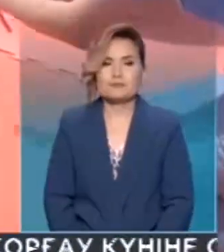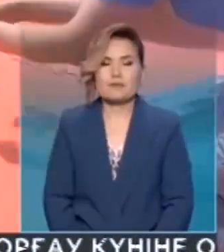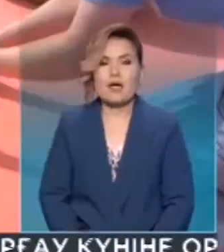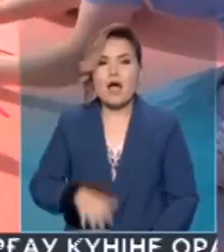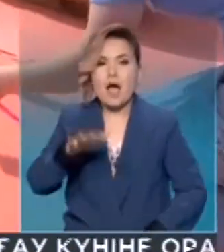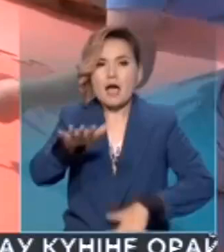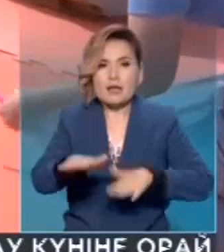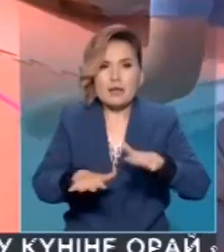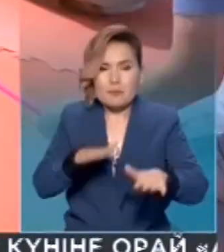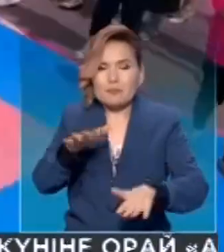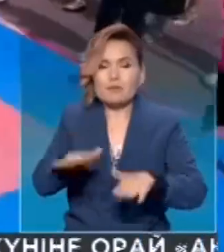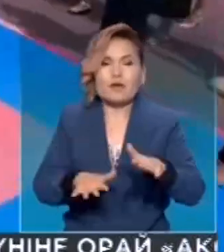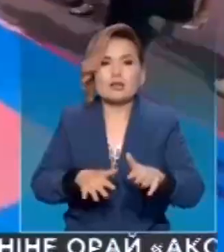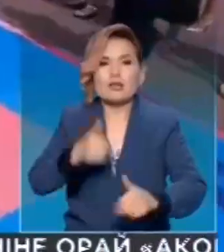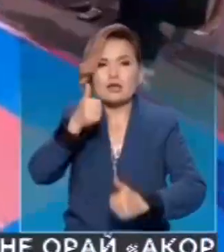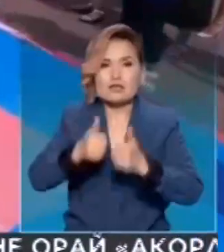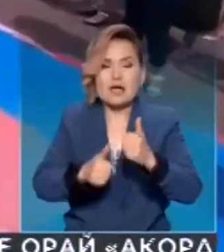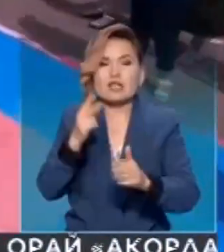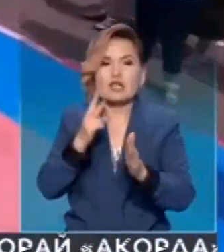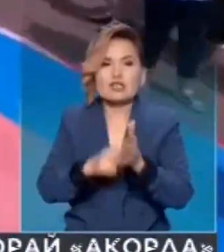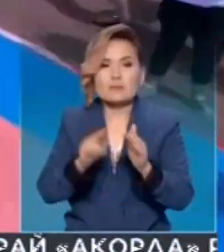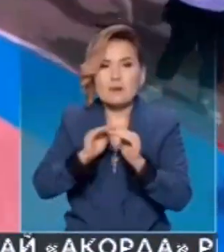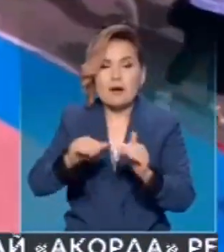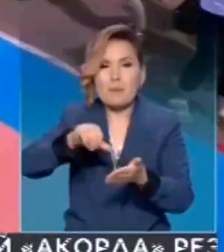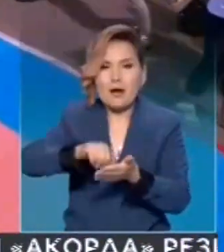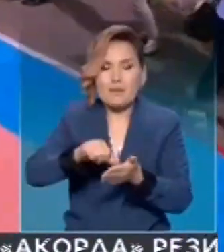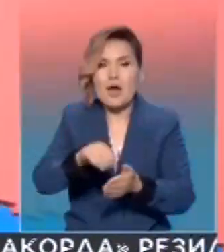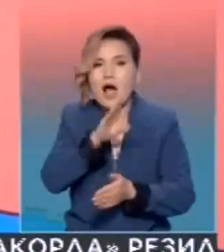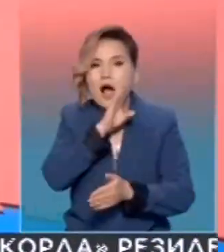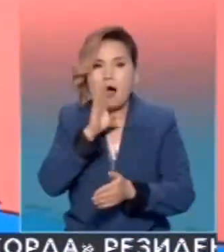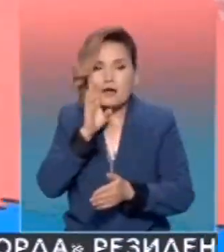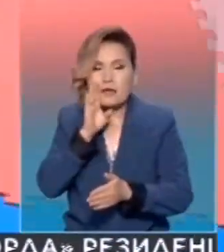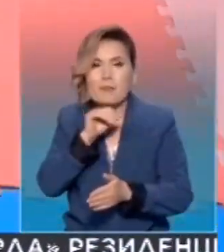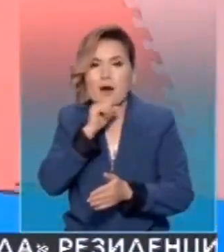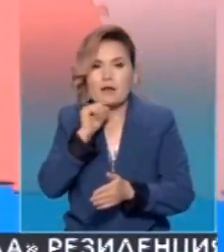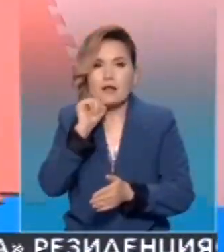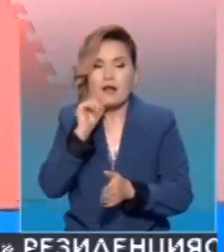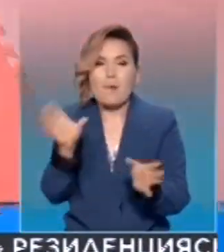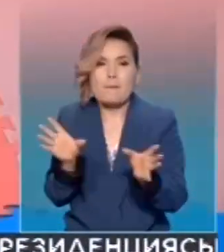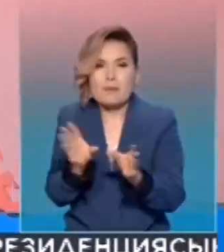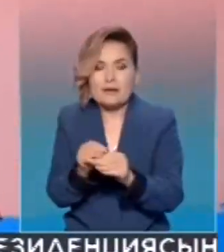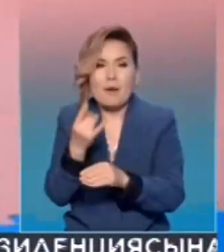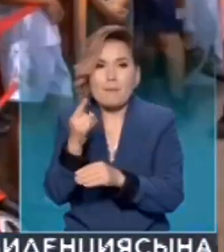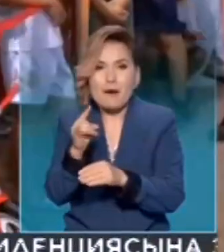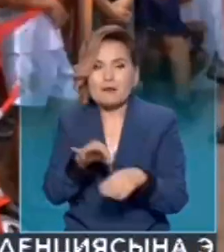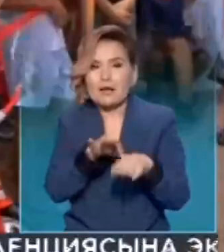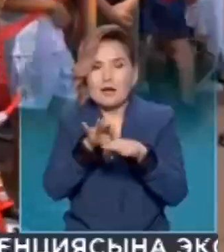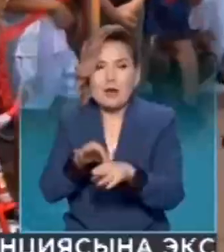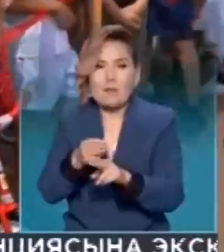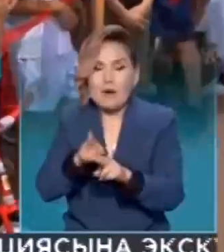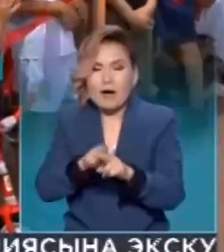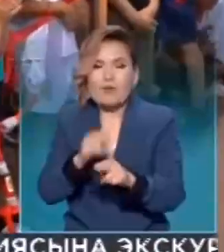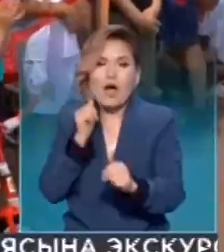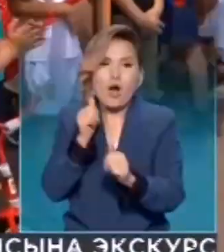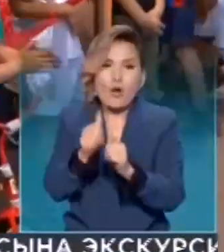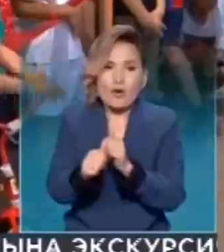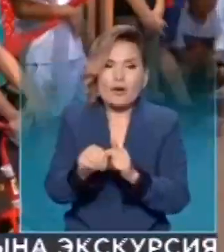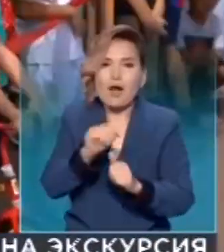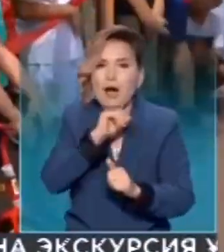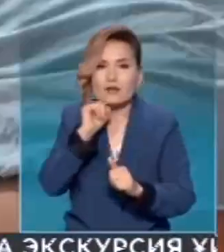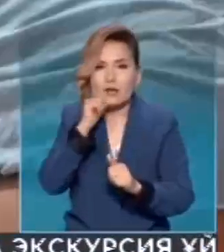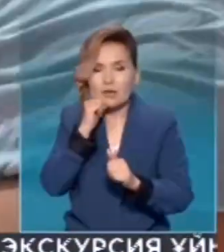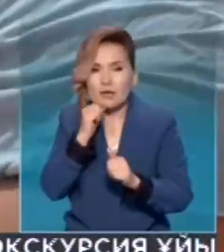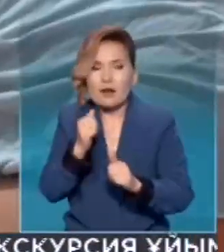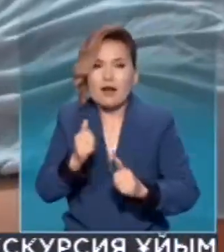Еңбектеу сайысына 70 бала қатысты. Оларды қолдауға ата-аналары мен ата-әжелері келген. Балаларының мәреге бірінші келуі үшін оларда барын